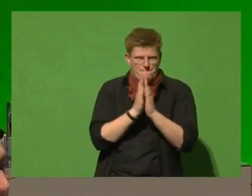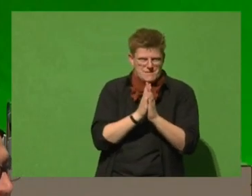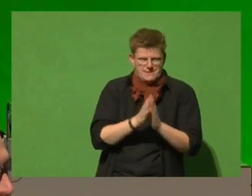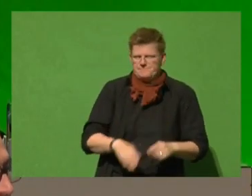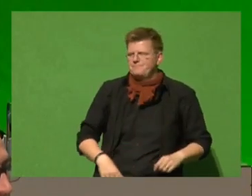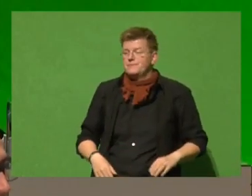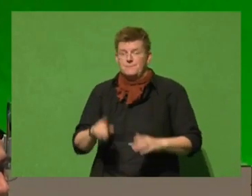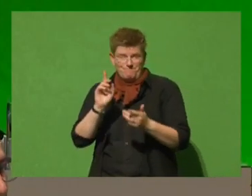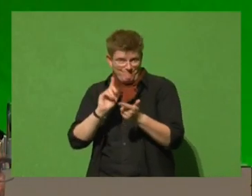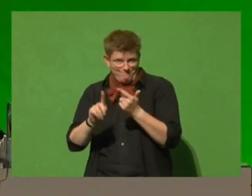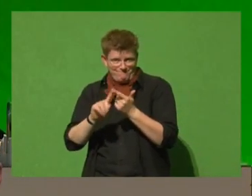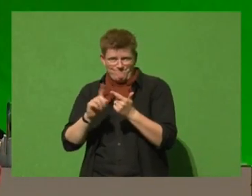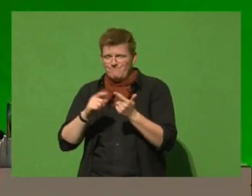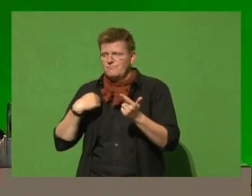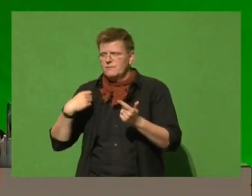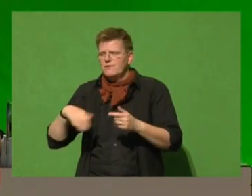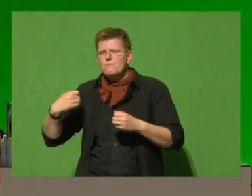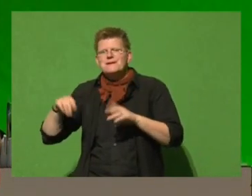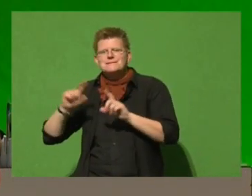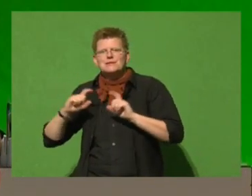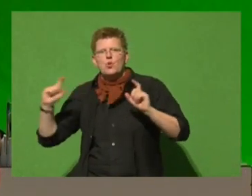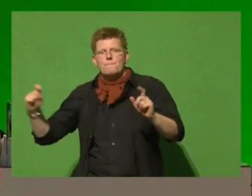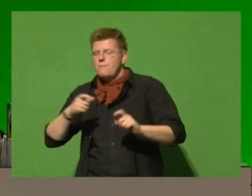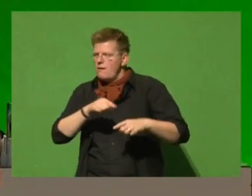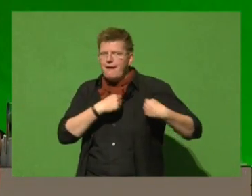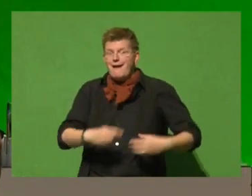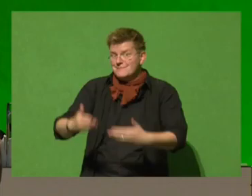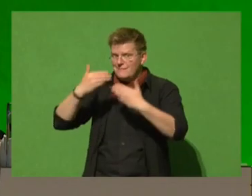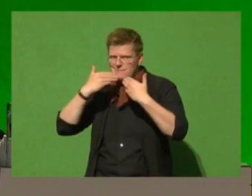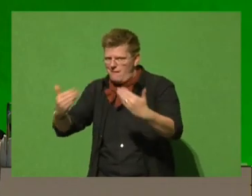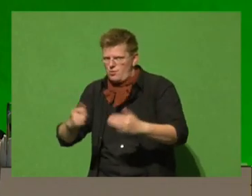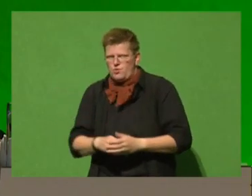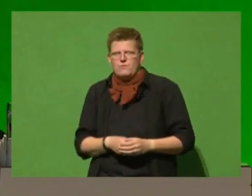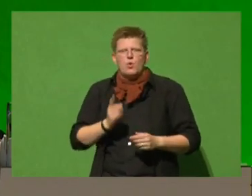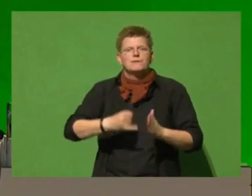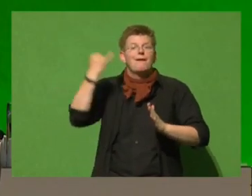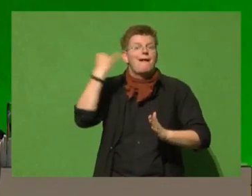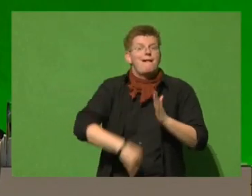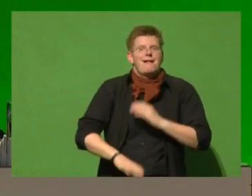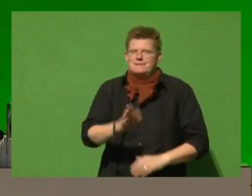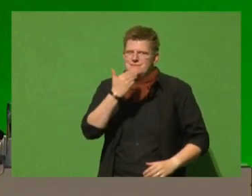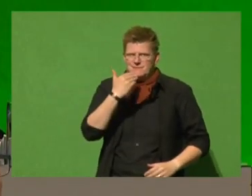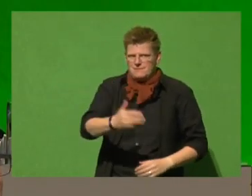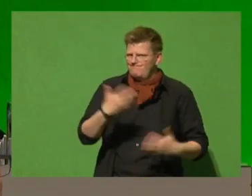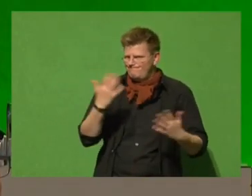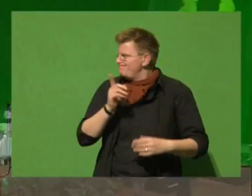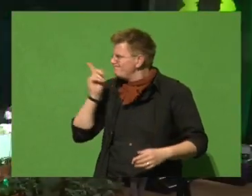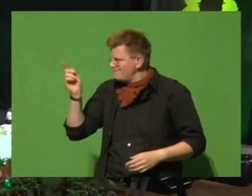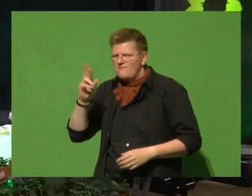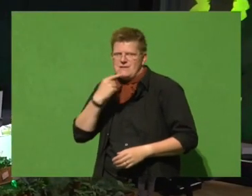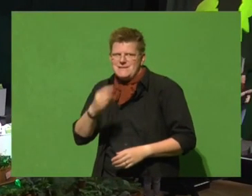ich im Namen des Präsidiums mich ganz herzlich bei euch bedanken. Und der ganz letzte Dank und die Verabschiedung, die gehört natürlich Marianne. Bitte.